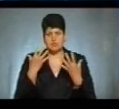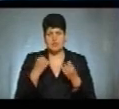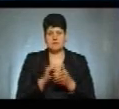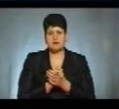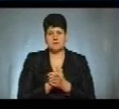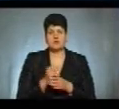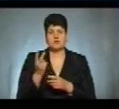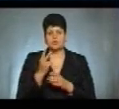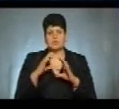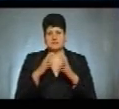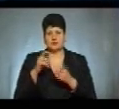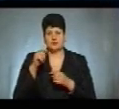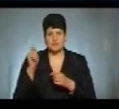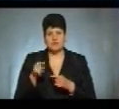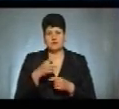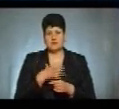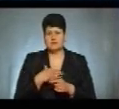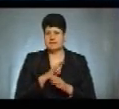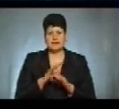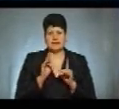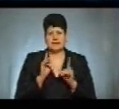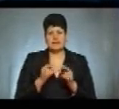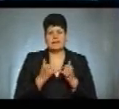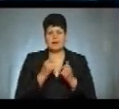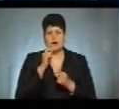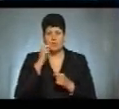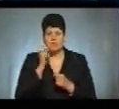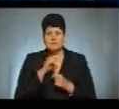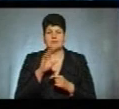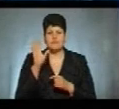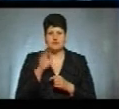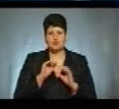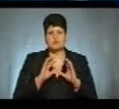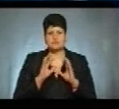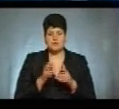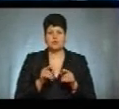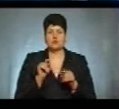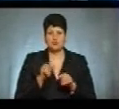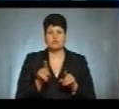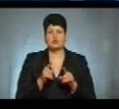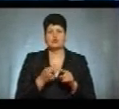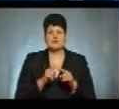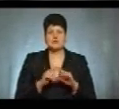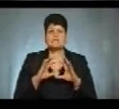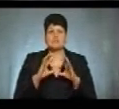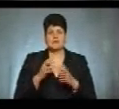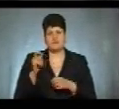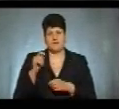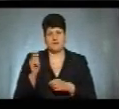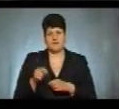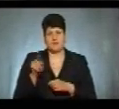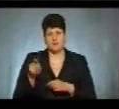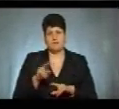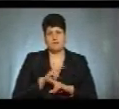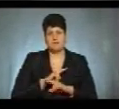примирення Другої світової війни. Він важливий не тільки для України, але й для всього світу, тому що це світова війна. Там помер